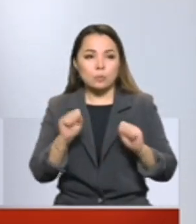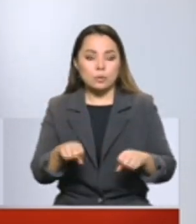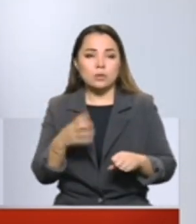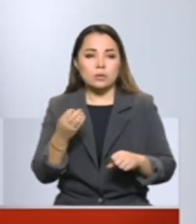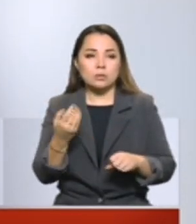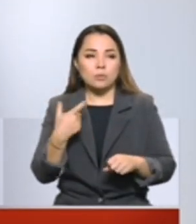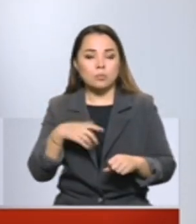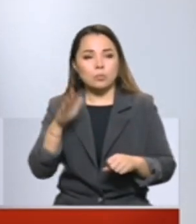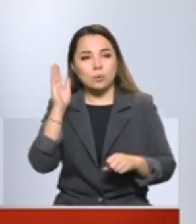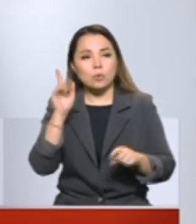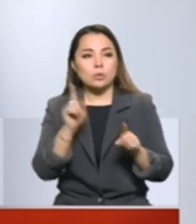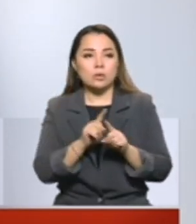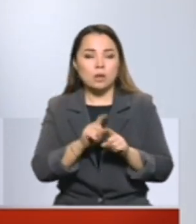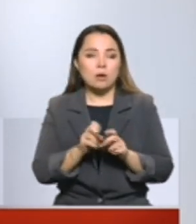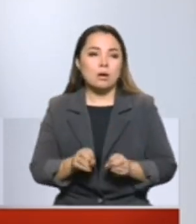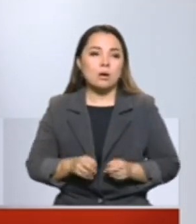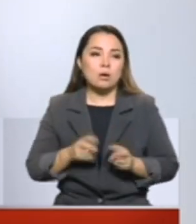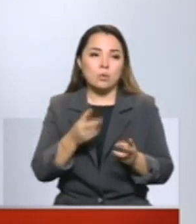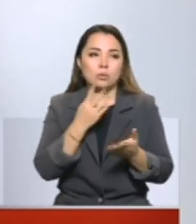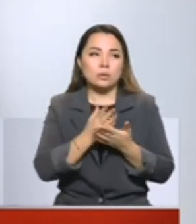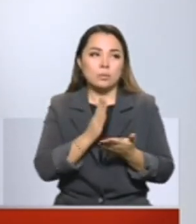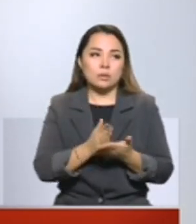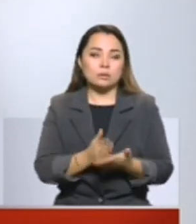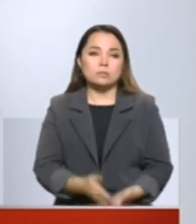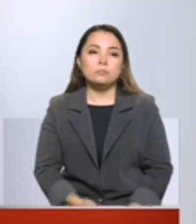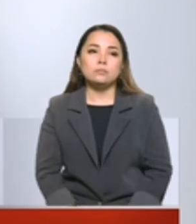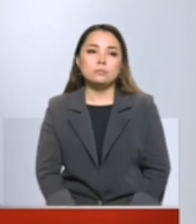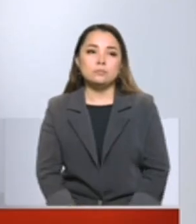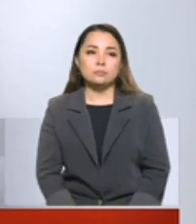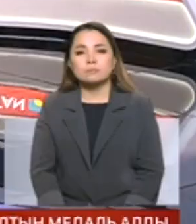тіпті болашағына да қауіп төнуі ғажап емес.